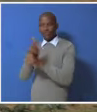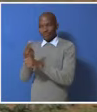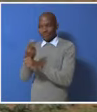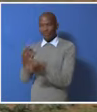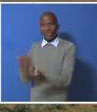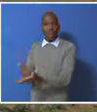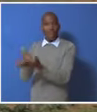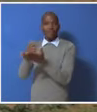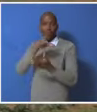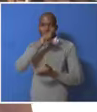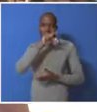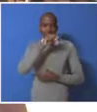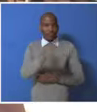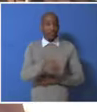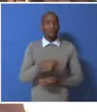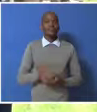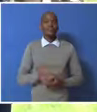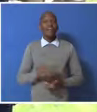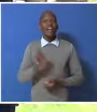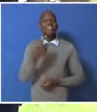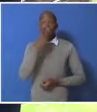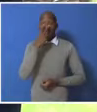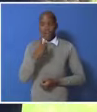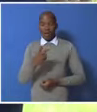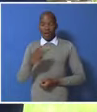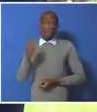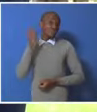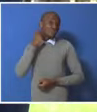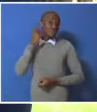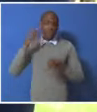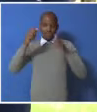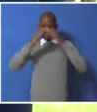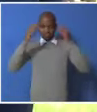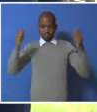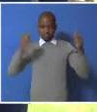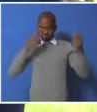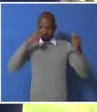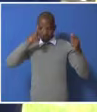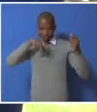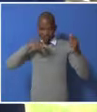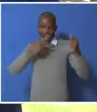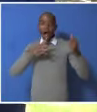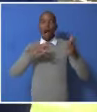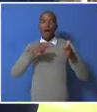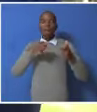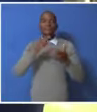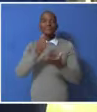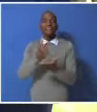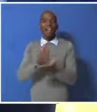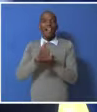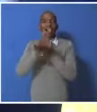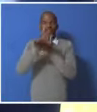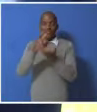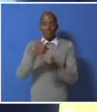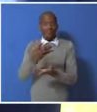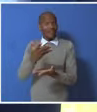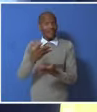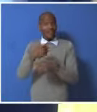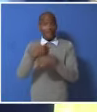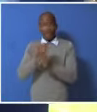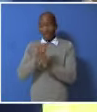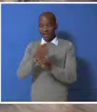tlebe re tlhoka gas teng. Ke ne ke bone mo newspapereng o supiwa gore go tle go nna le go thusa Batswana ka motlakase